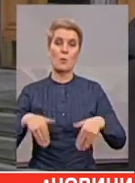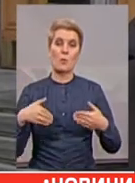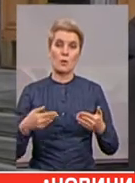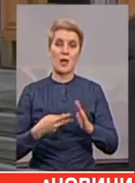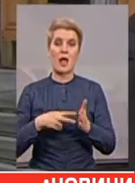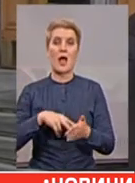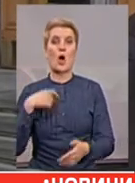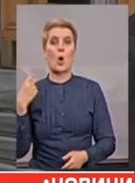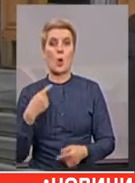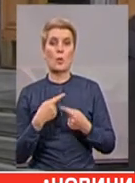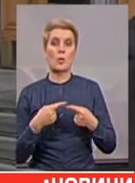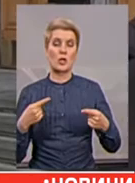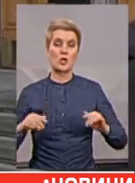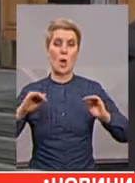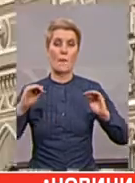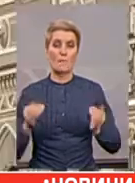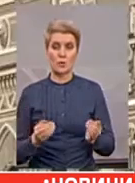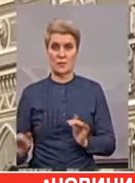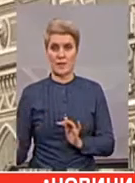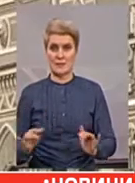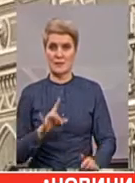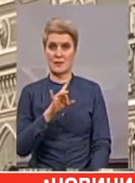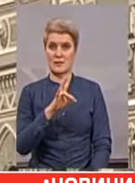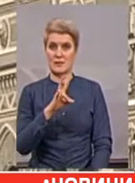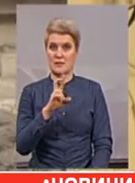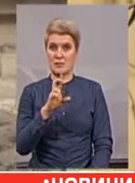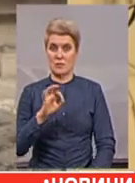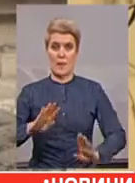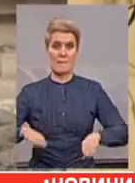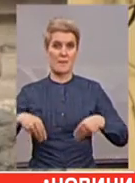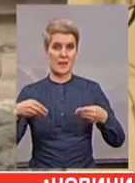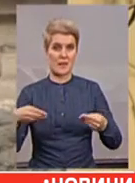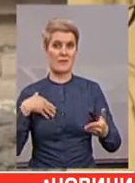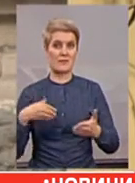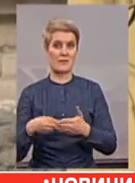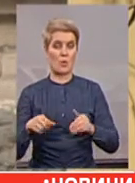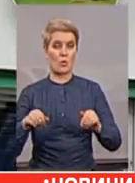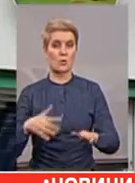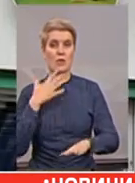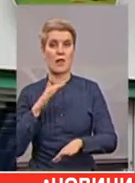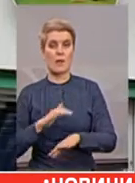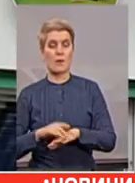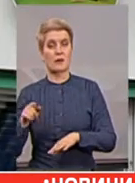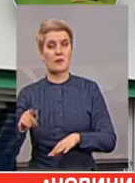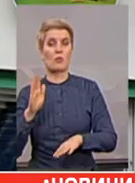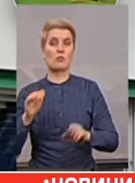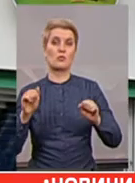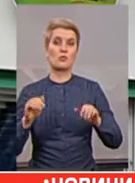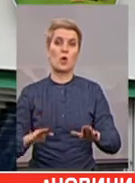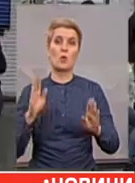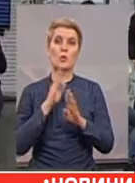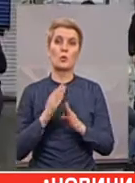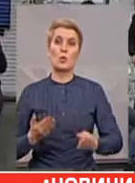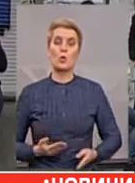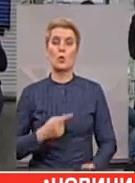економічних та інших обмежувальних заходів санкцій. РНБО передав своє рішення до Нацбанку. Там мають вирішити долю російських банків в